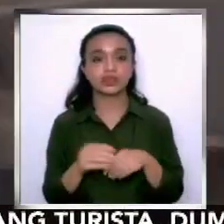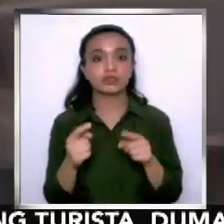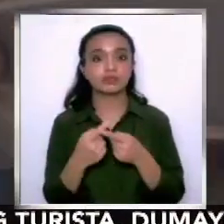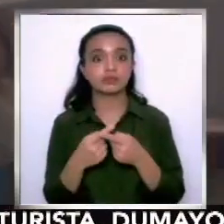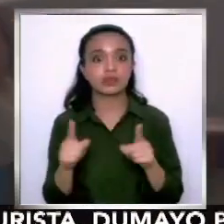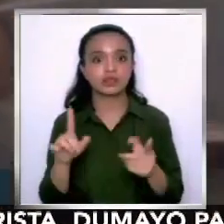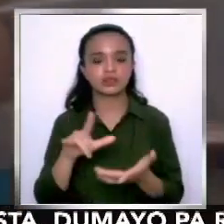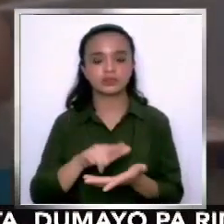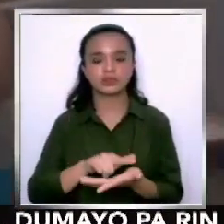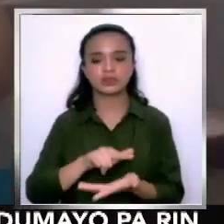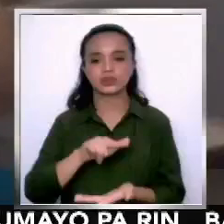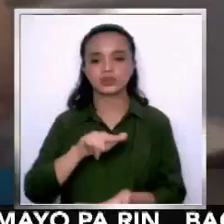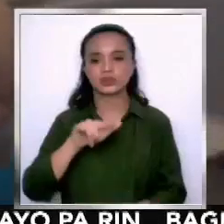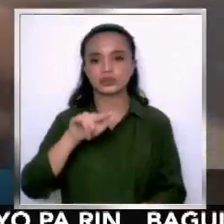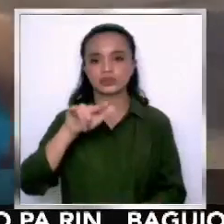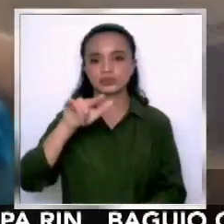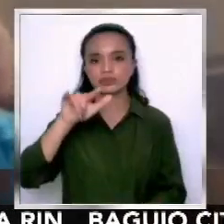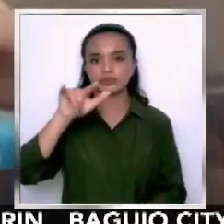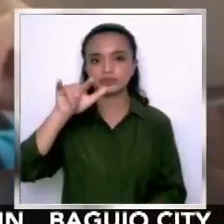kami,